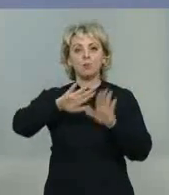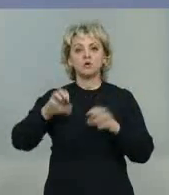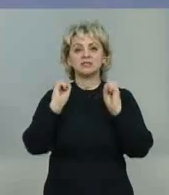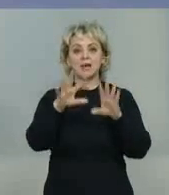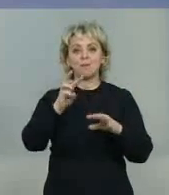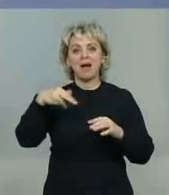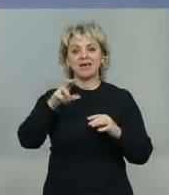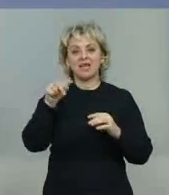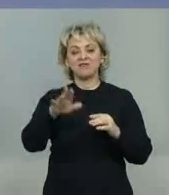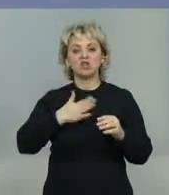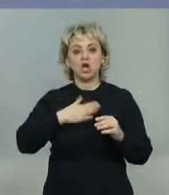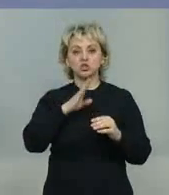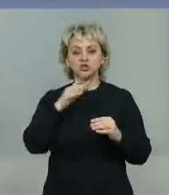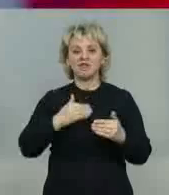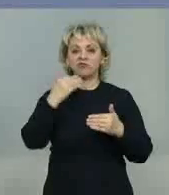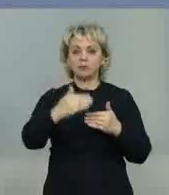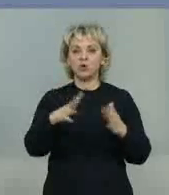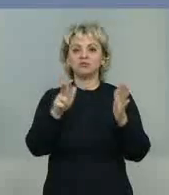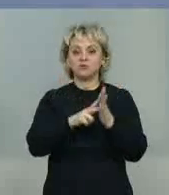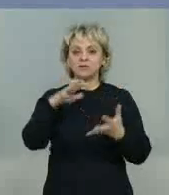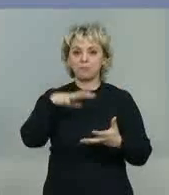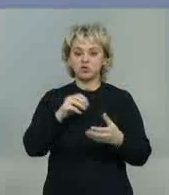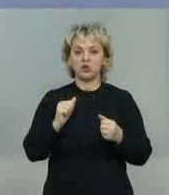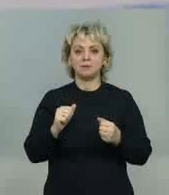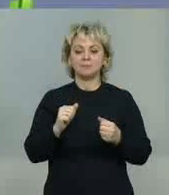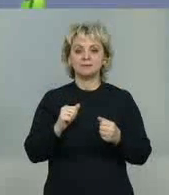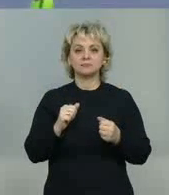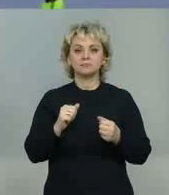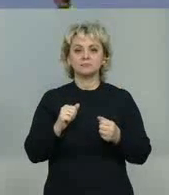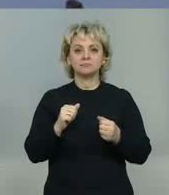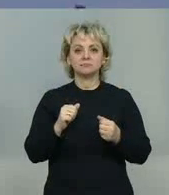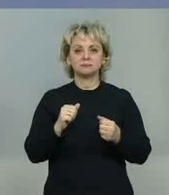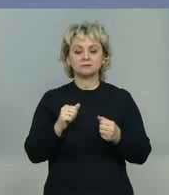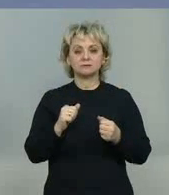броска Макеевой наши девушки убегают на 8 мячей.